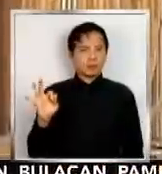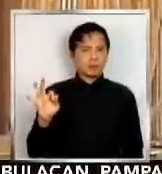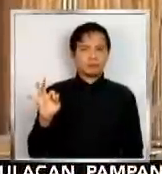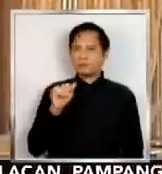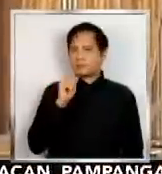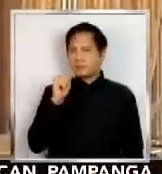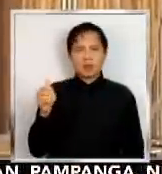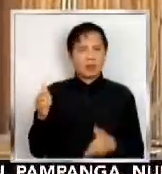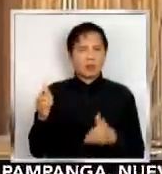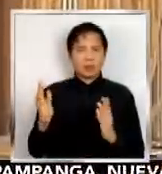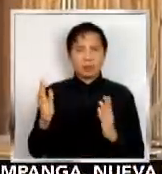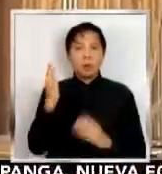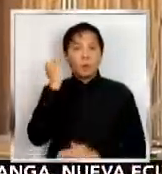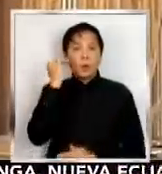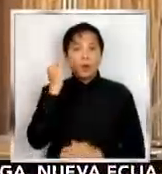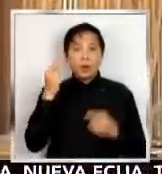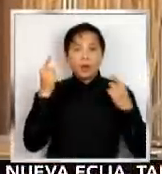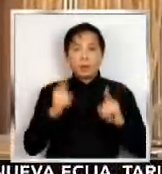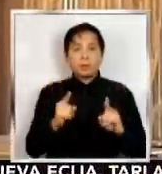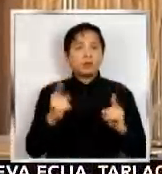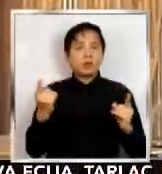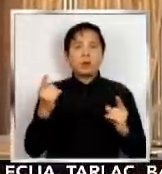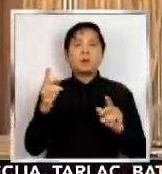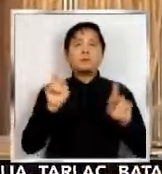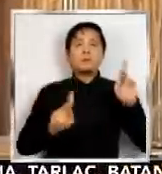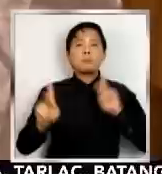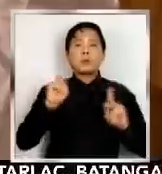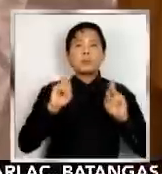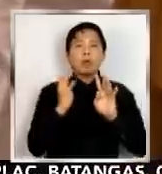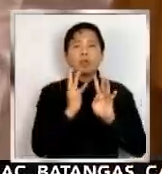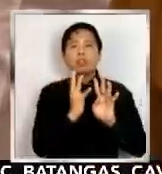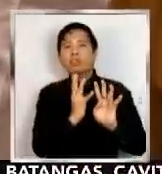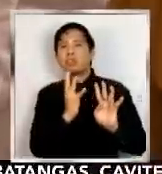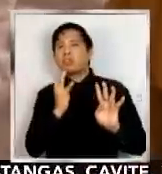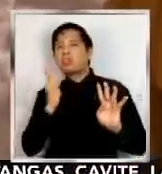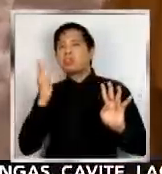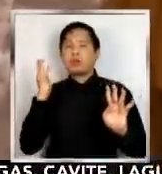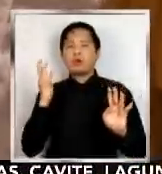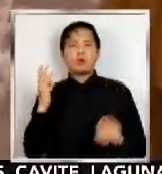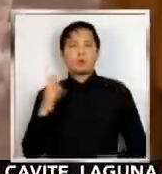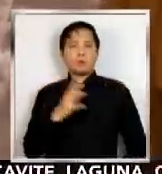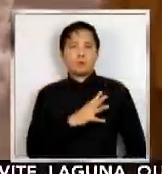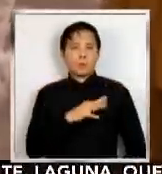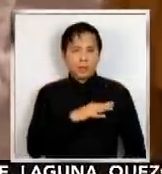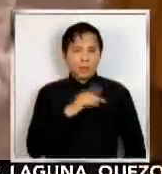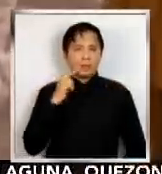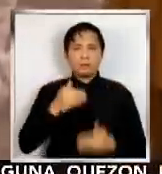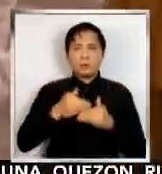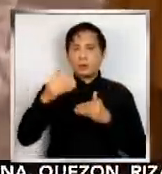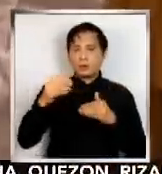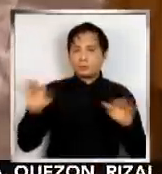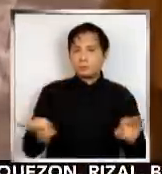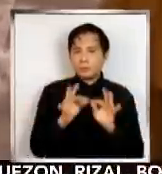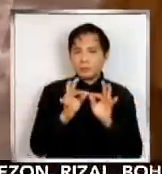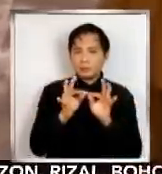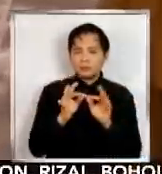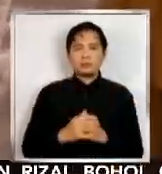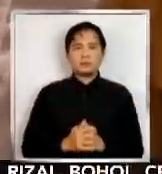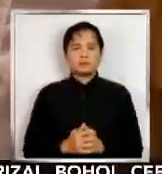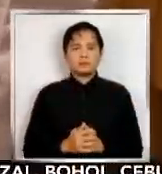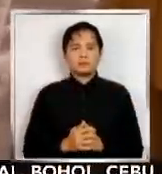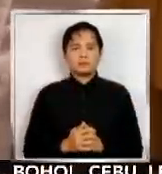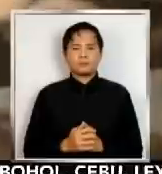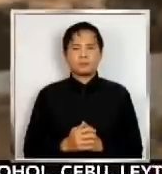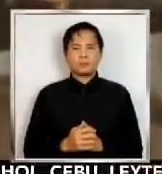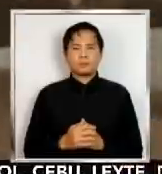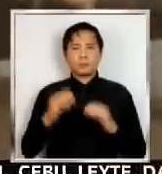ang nangyayari ay pumipila sa labas yung gusto makapasok para sa susunod na misa. E ngayong once a day na lang po, sana po masunod yung